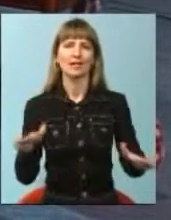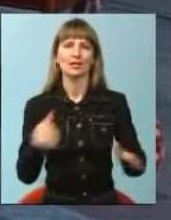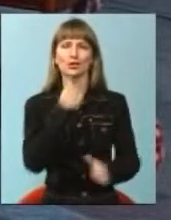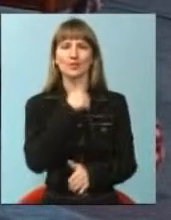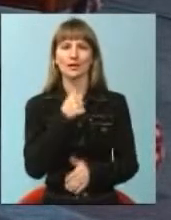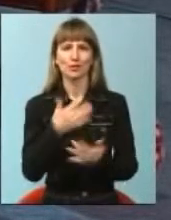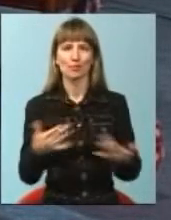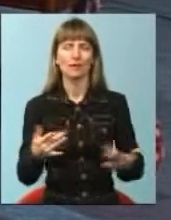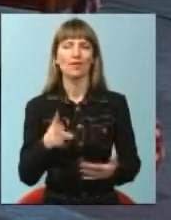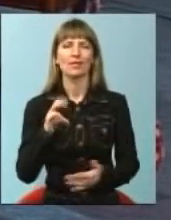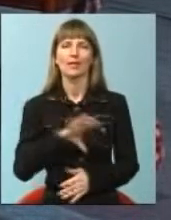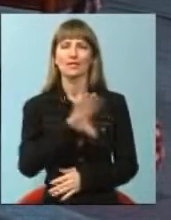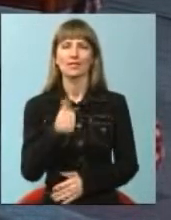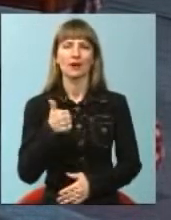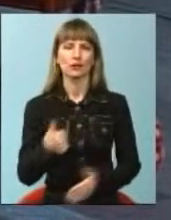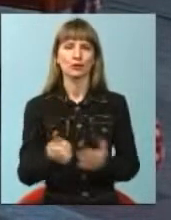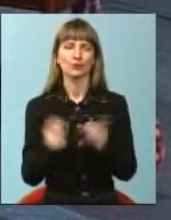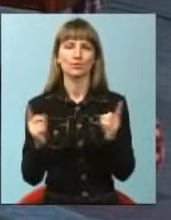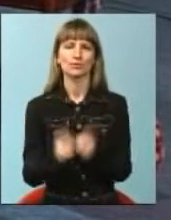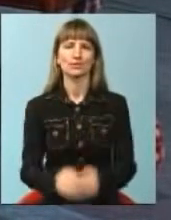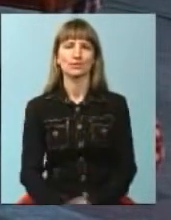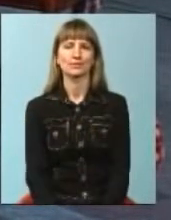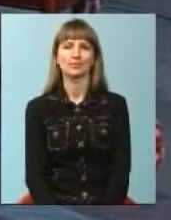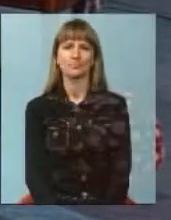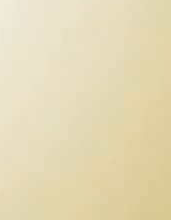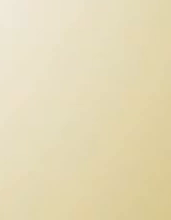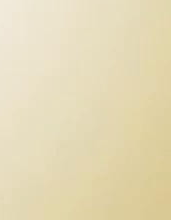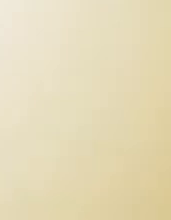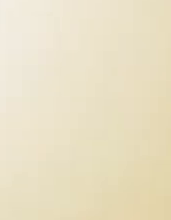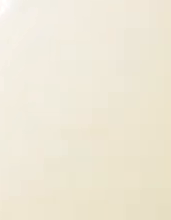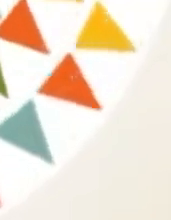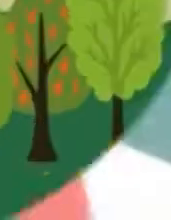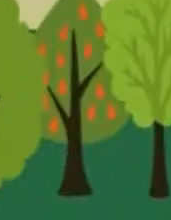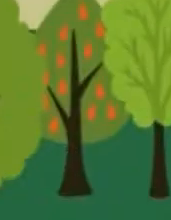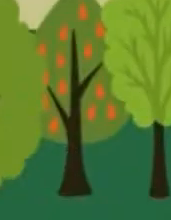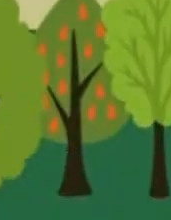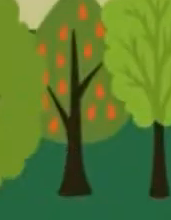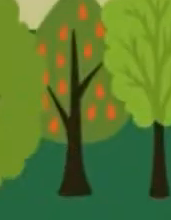літаючих засобів. На все добре, до зустрічі. До побачення.